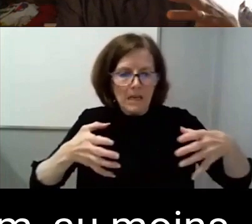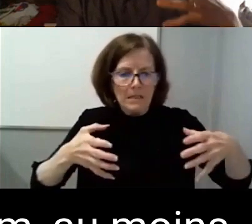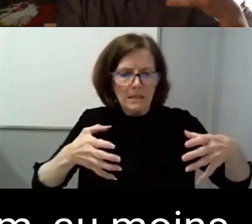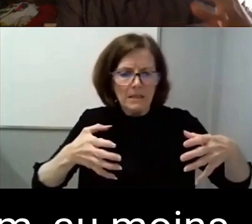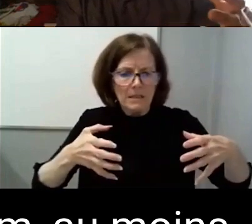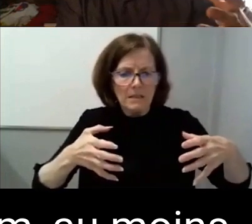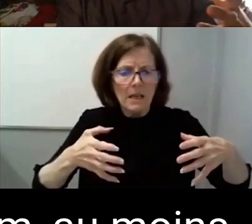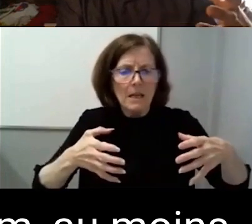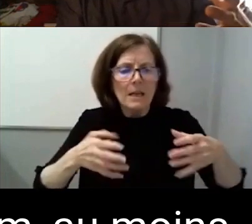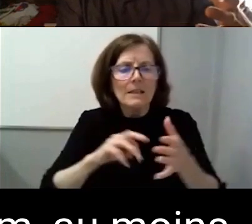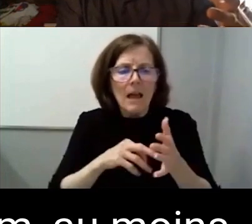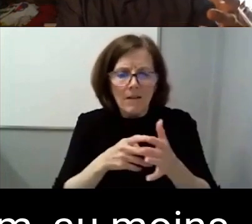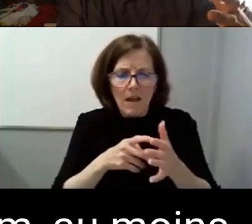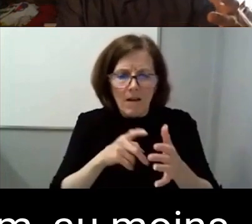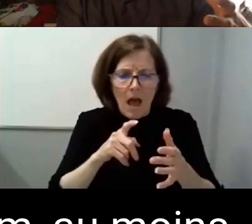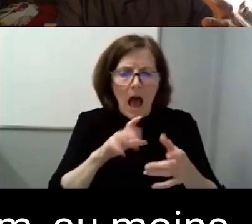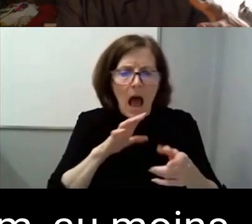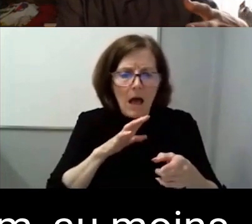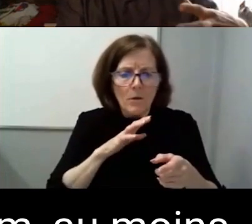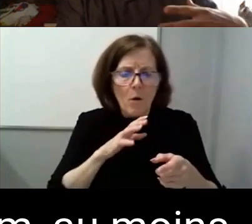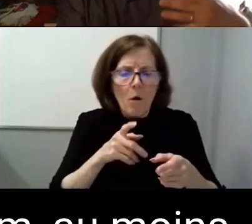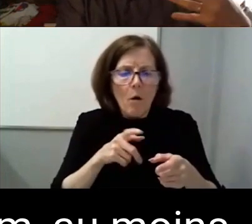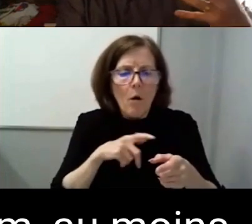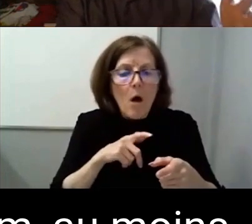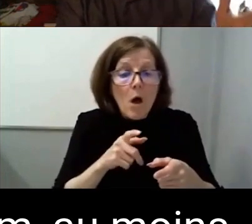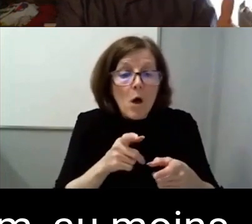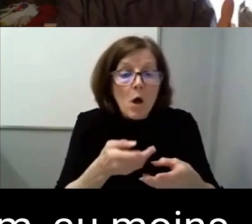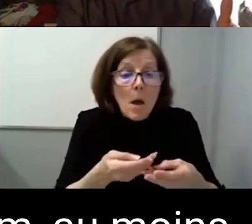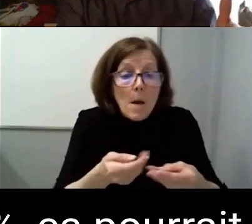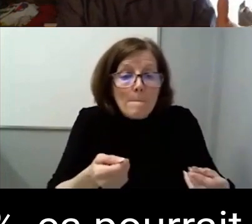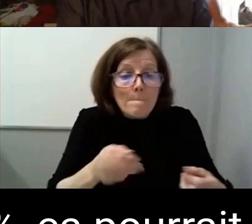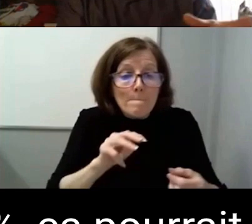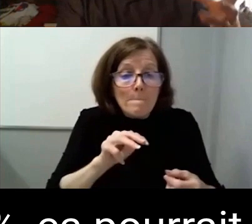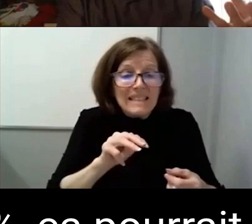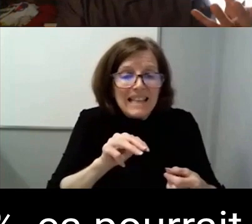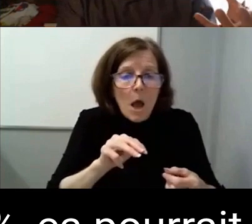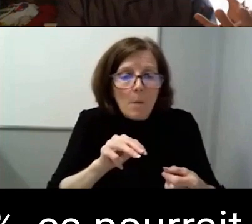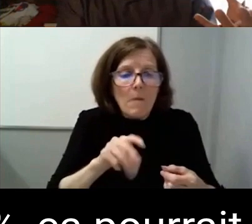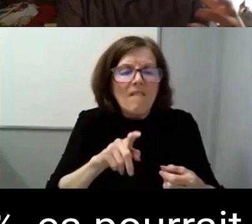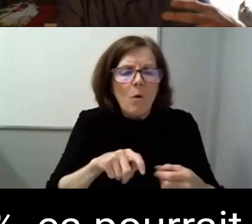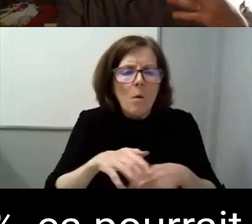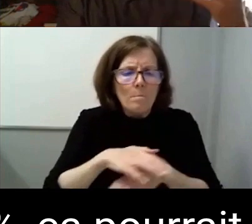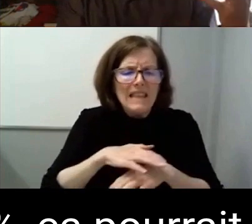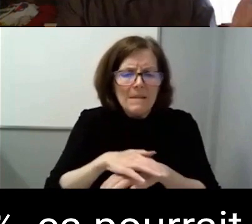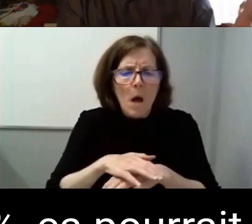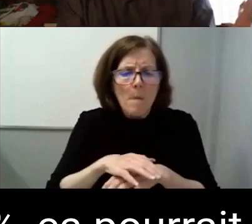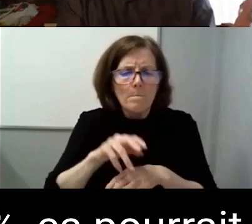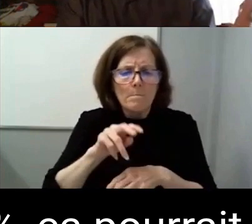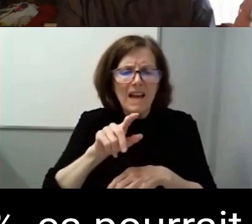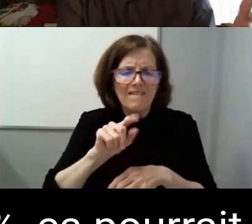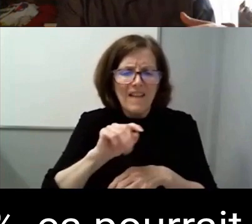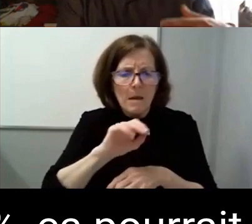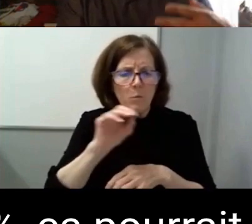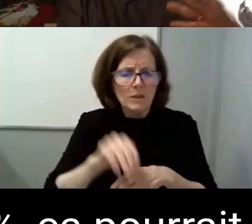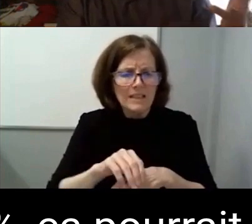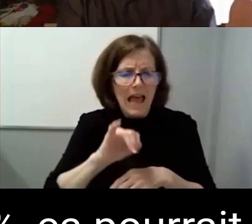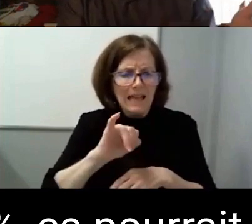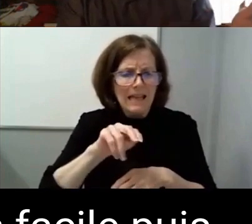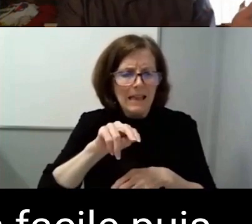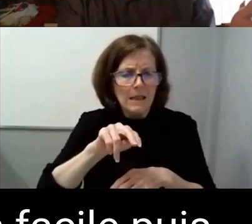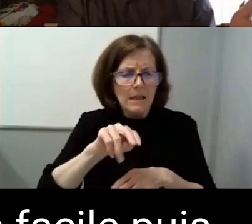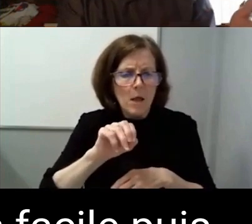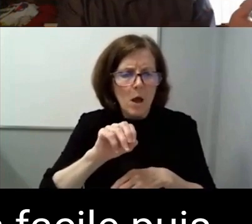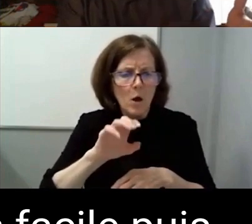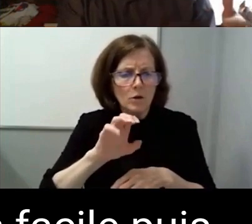doit avoir une certaine présence de mycélium, au moins 20 de mycélium, mais ça pourrait être 50 ça pourrait